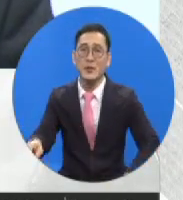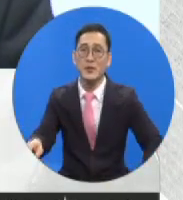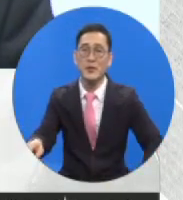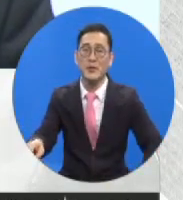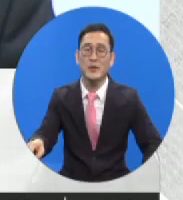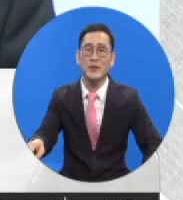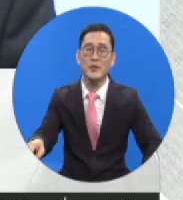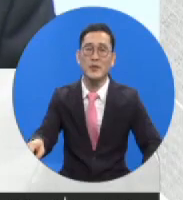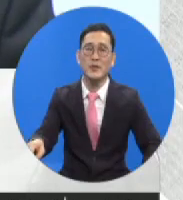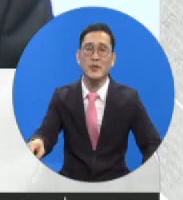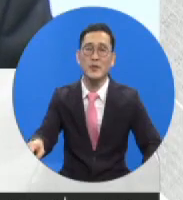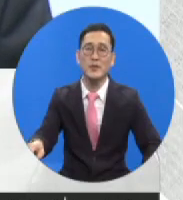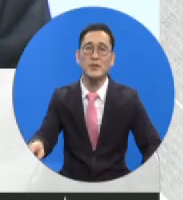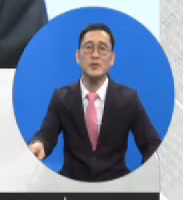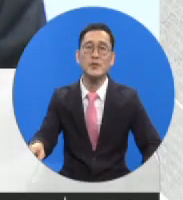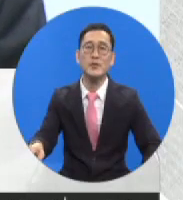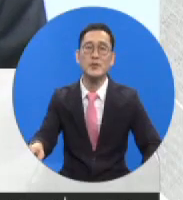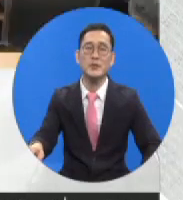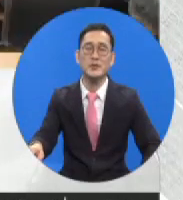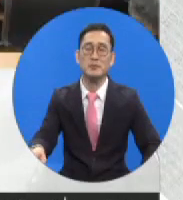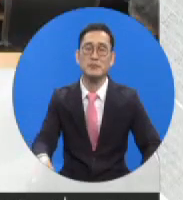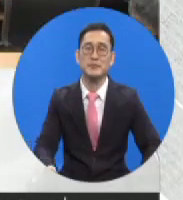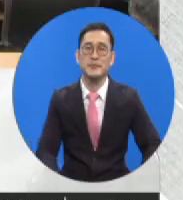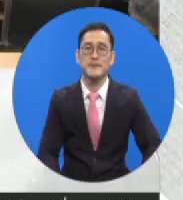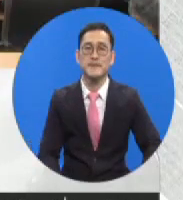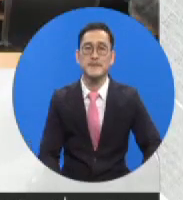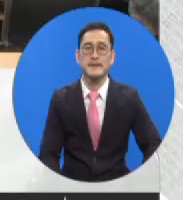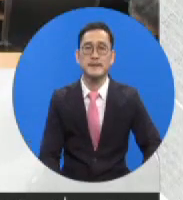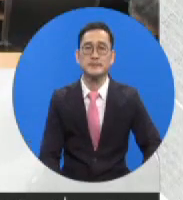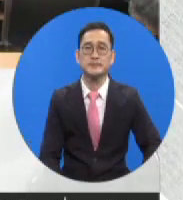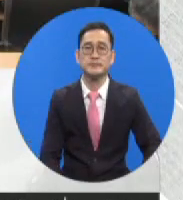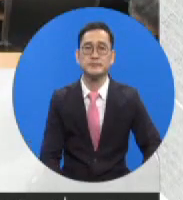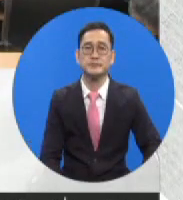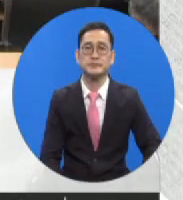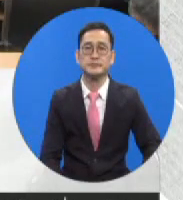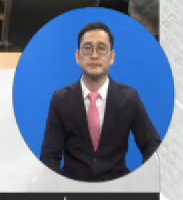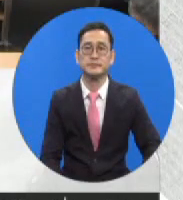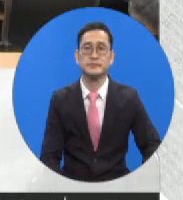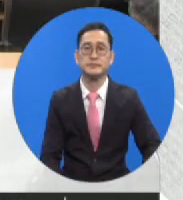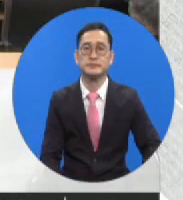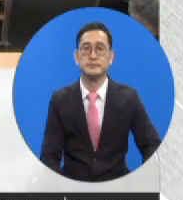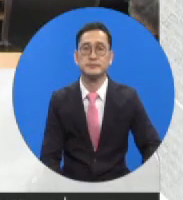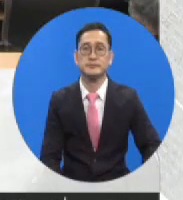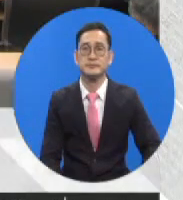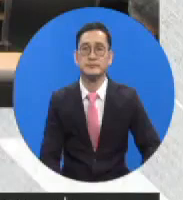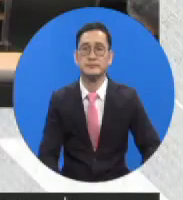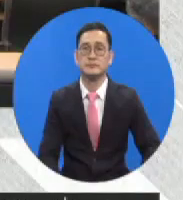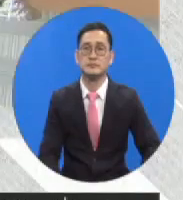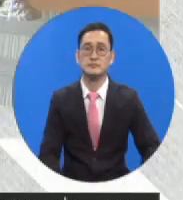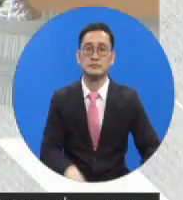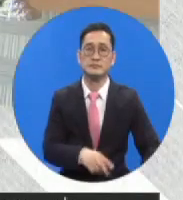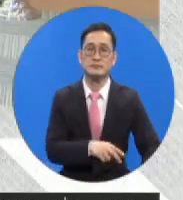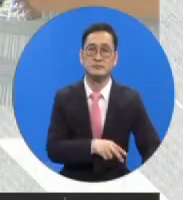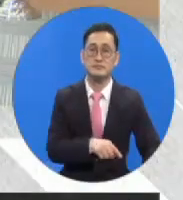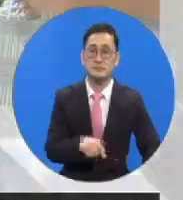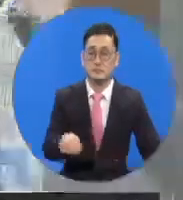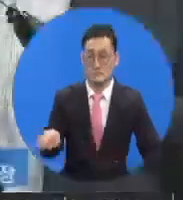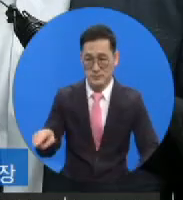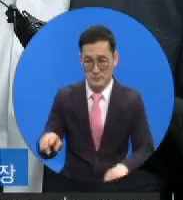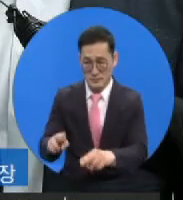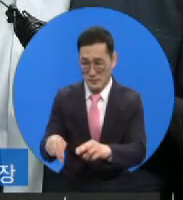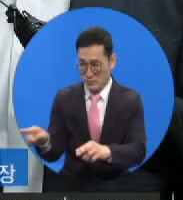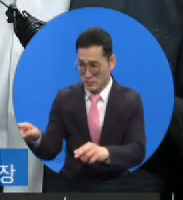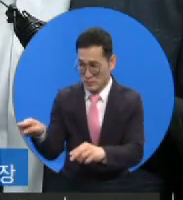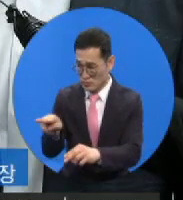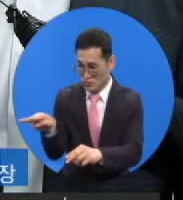뭐 예를 들어서 비판적으로 보면은 검사들은 결국 이 라인 저 라인 할 거 없이 같은 식구다. 혹은